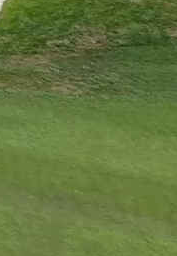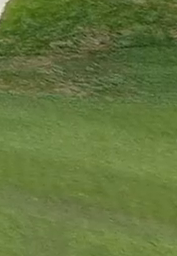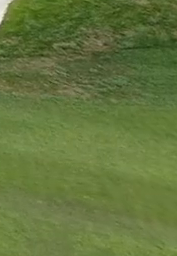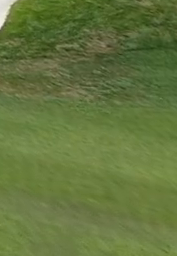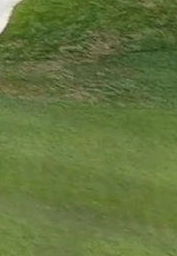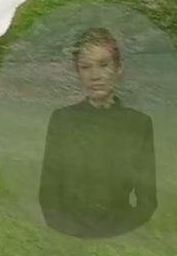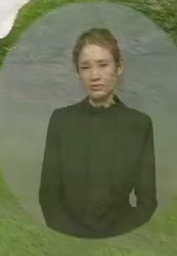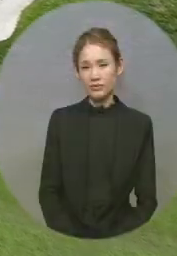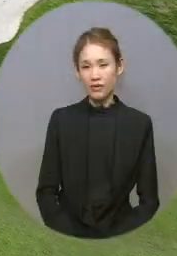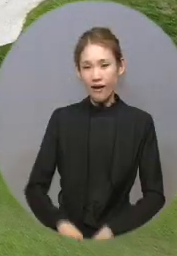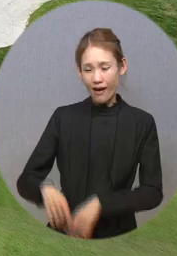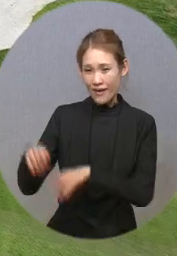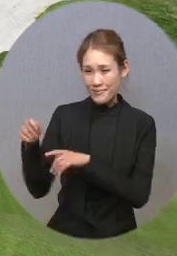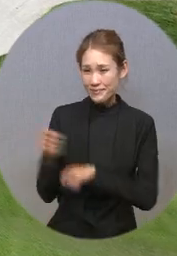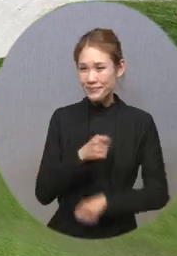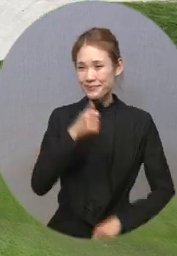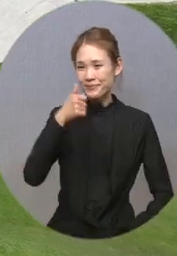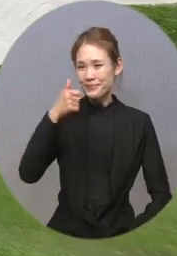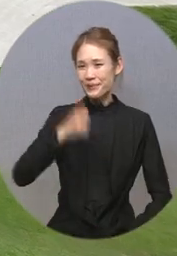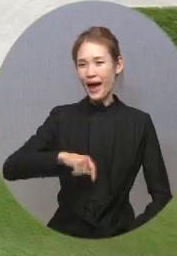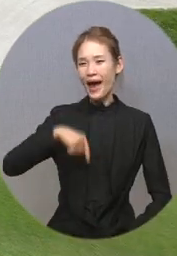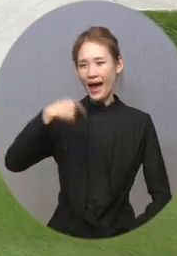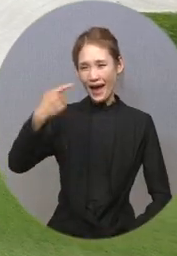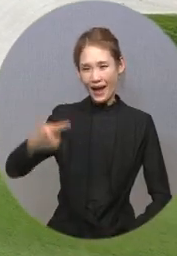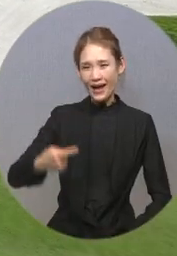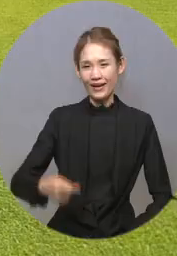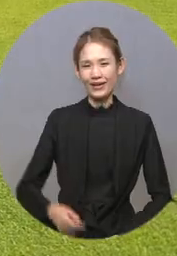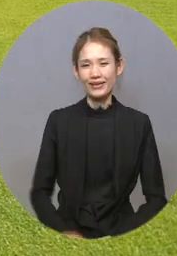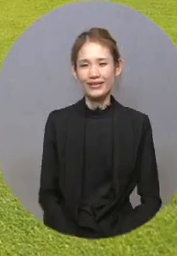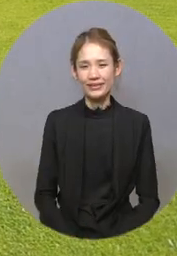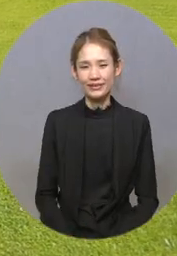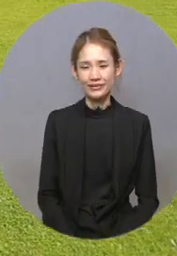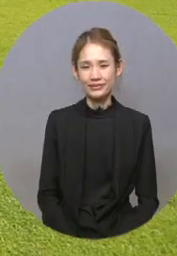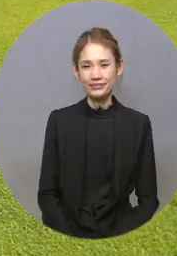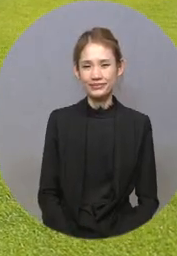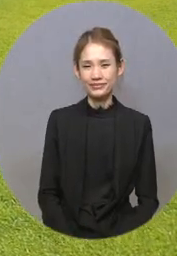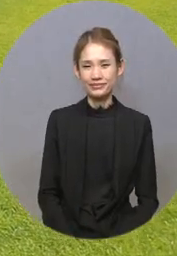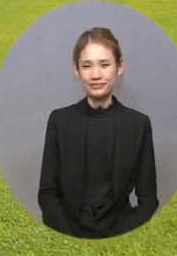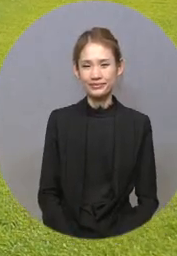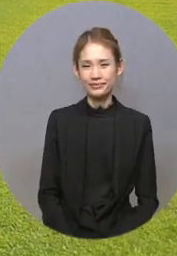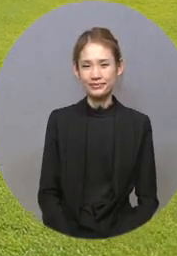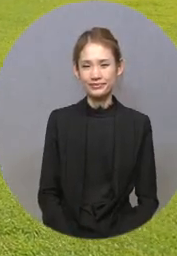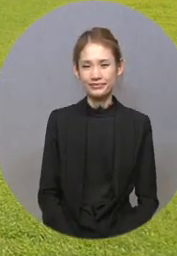오 나이스. 나이스. 나이스!